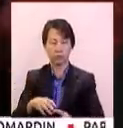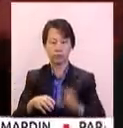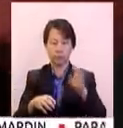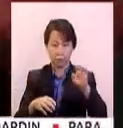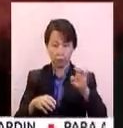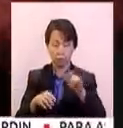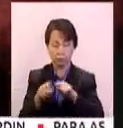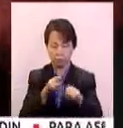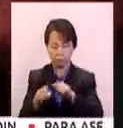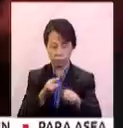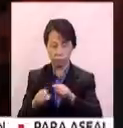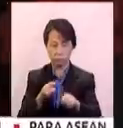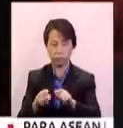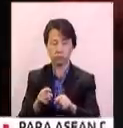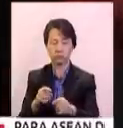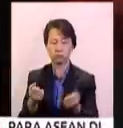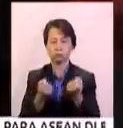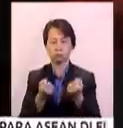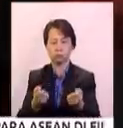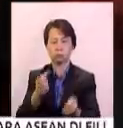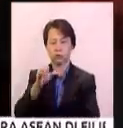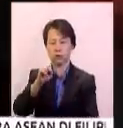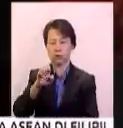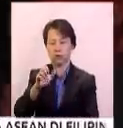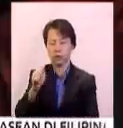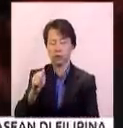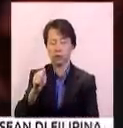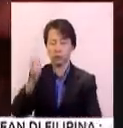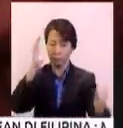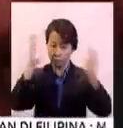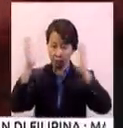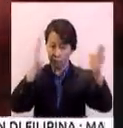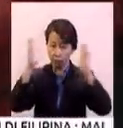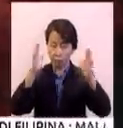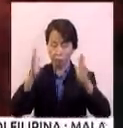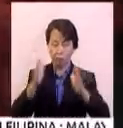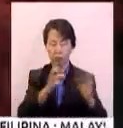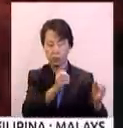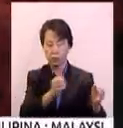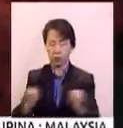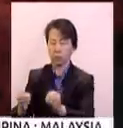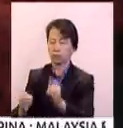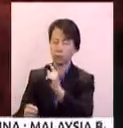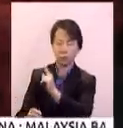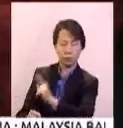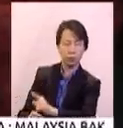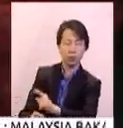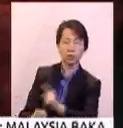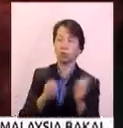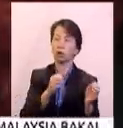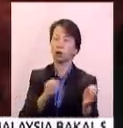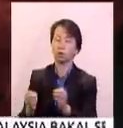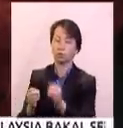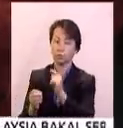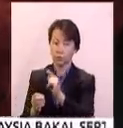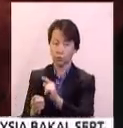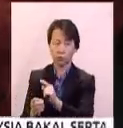e-racing Grand Prix Southeast Asia di Malaysia yang ini yang dianjurkan oleh